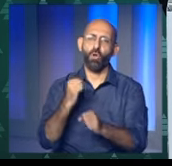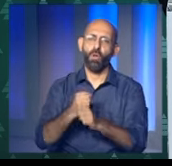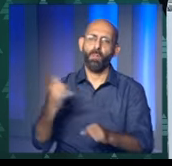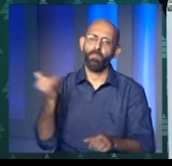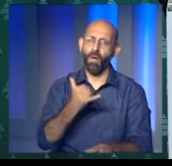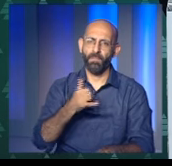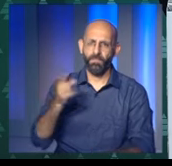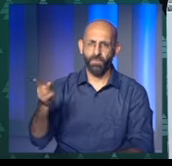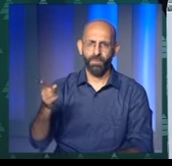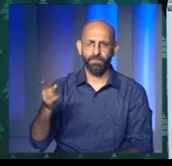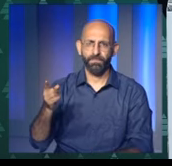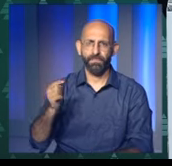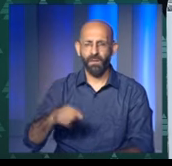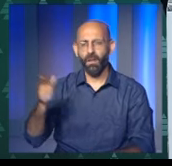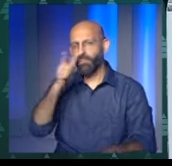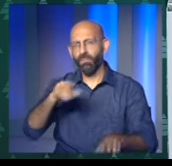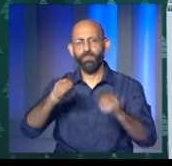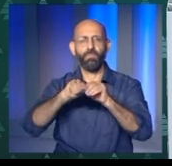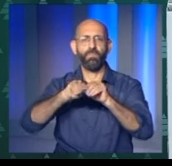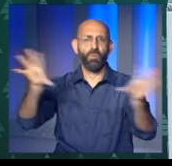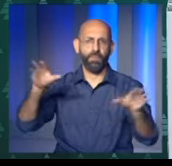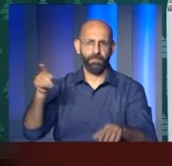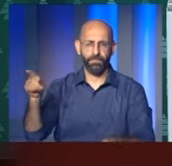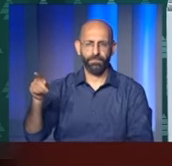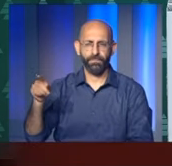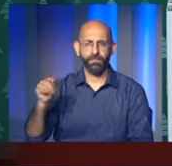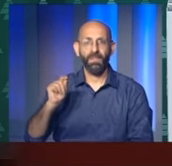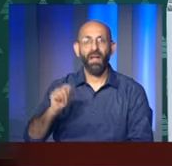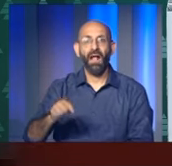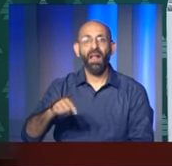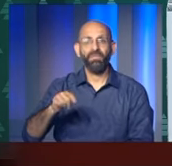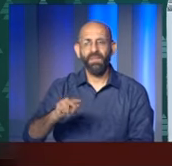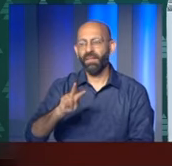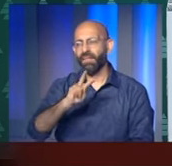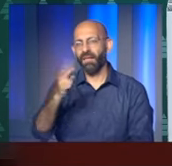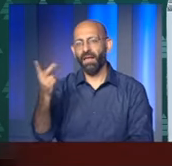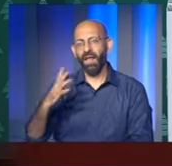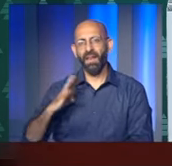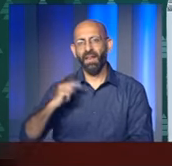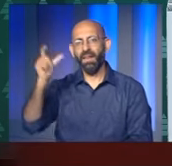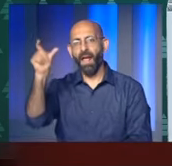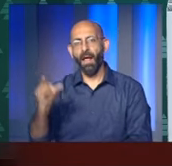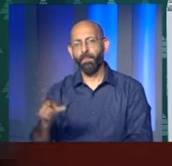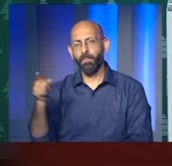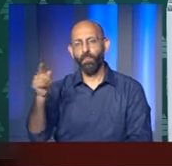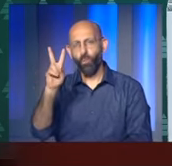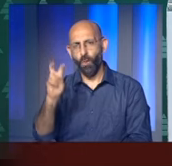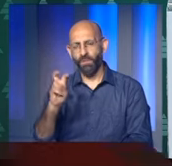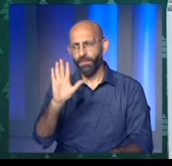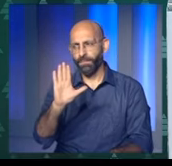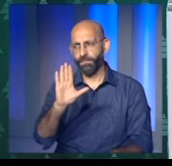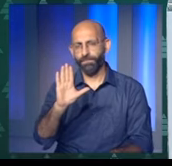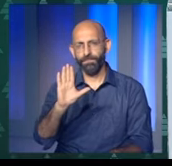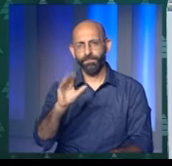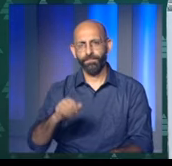الاقتصادي يلي للأسف محطوط بالتلاجة صار له أكثر من 5 سنوات 6 سنوات. نحن موقفين شغل ما